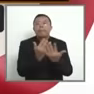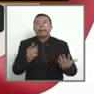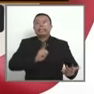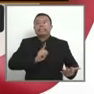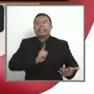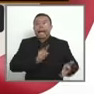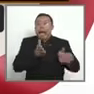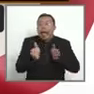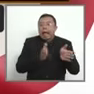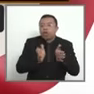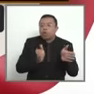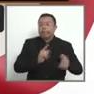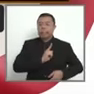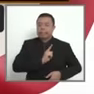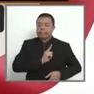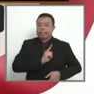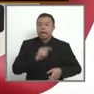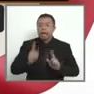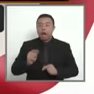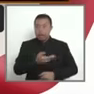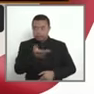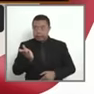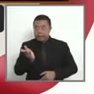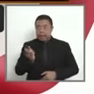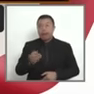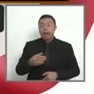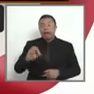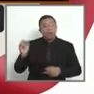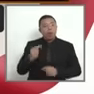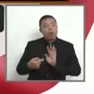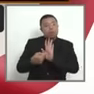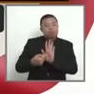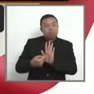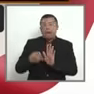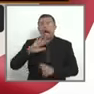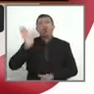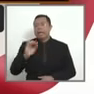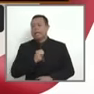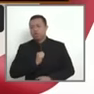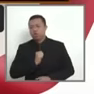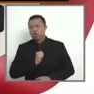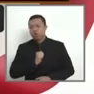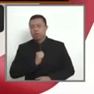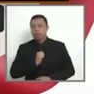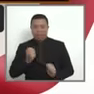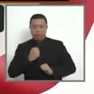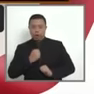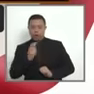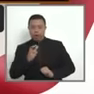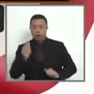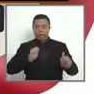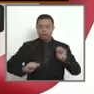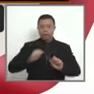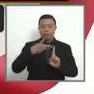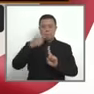digeledah tidak lama kemudian dia menjatuhkan pilihannya kepada capres 02 anda ingin mengatakan intimidasi ini saya tidak